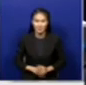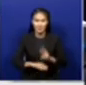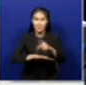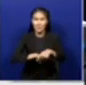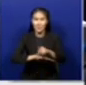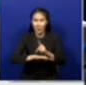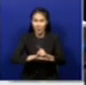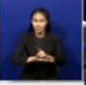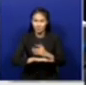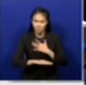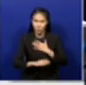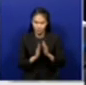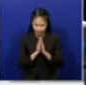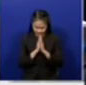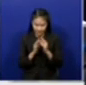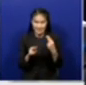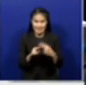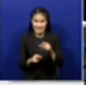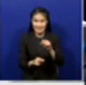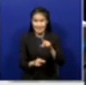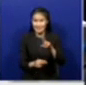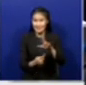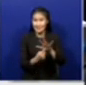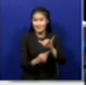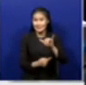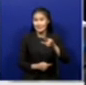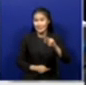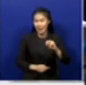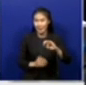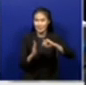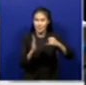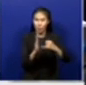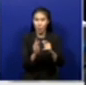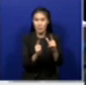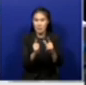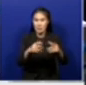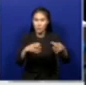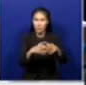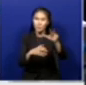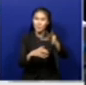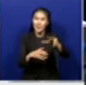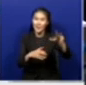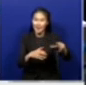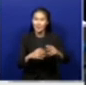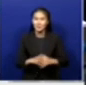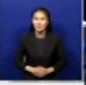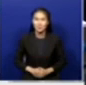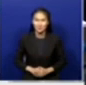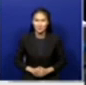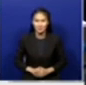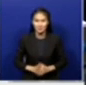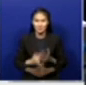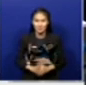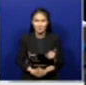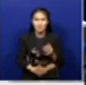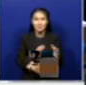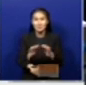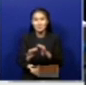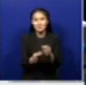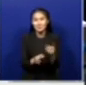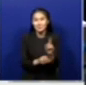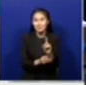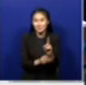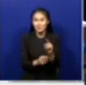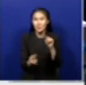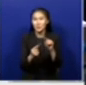ผมสรันทิมสุวรรณสมาชิกสภาผู้แทนราษฎรจังหวัดเลยพรรคเพื่อไทยวันนี้เราก็ได้อภิปรายกันถึงพ